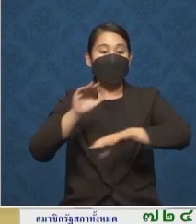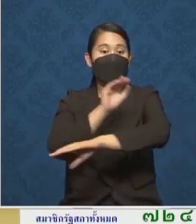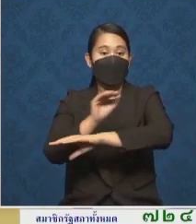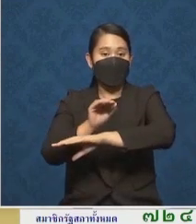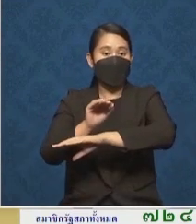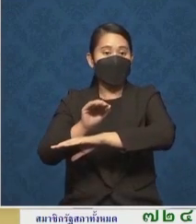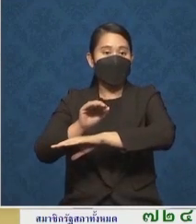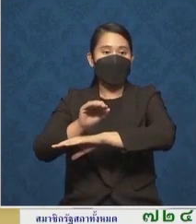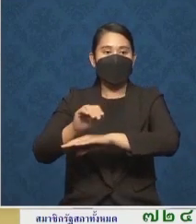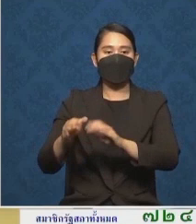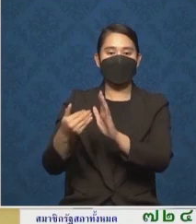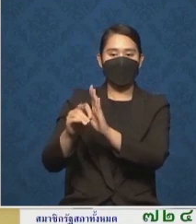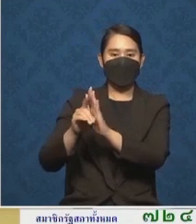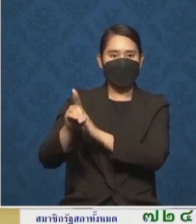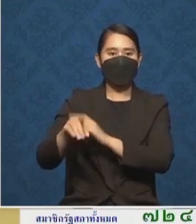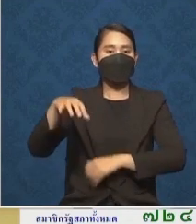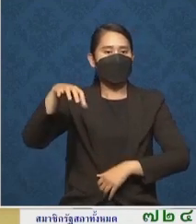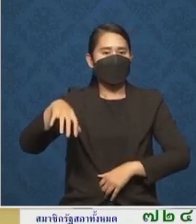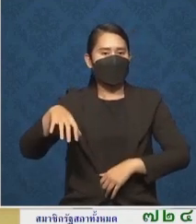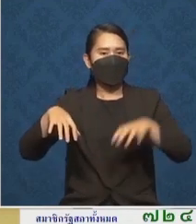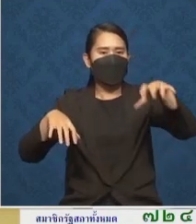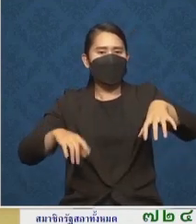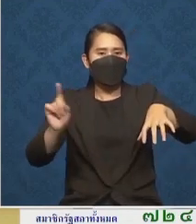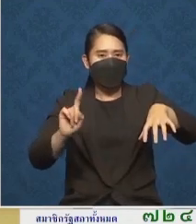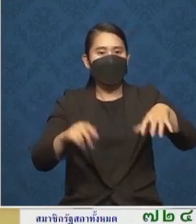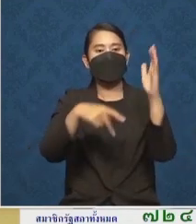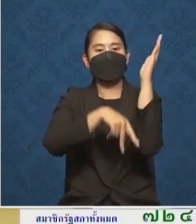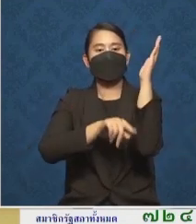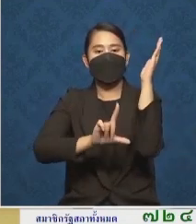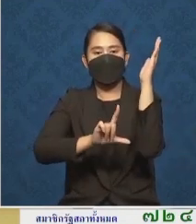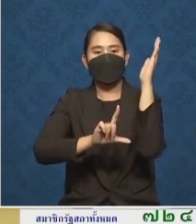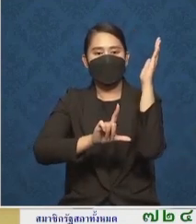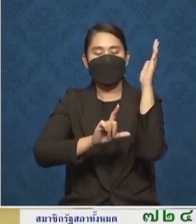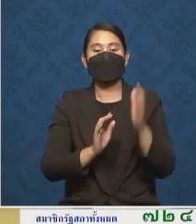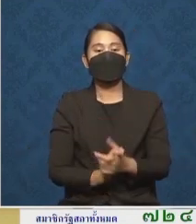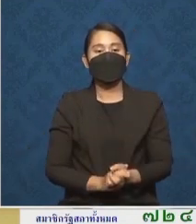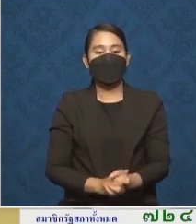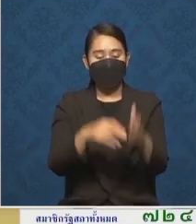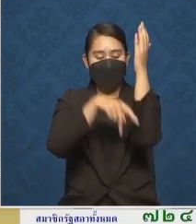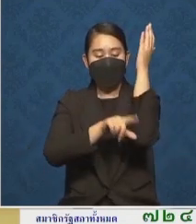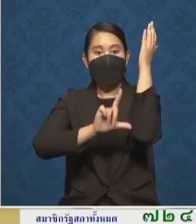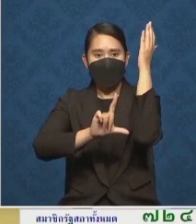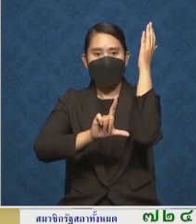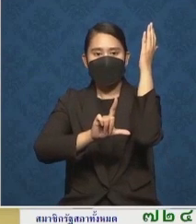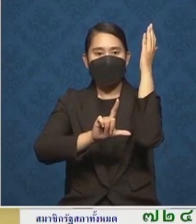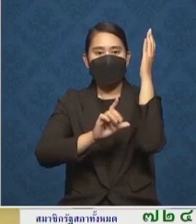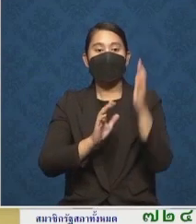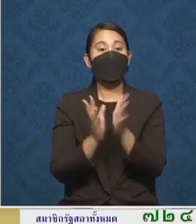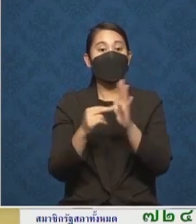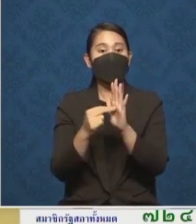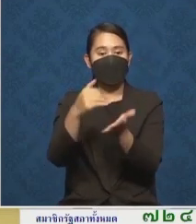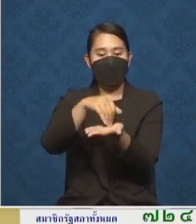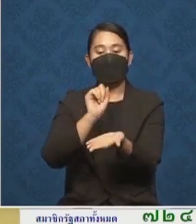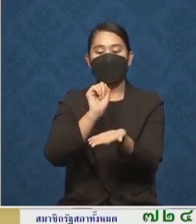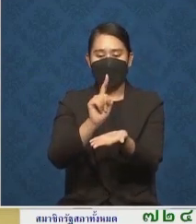่กวาอูตเภา อยู่ทไหนครับอยที่จงหวดพัททรุงครัพัทธรุงนั้นถือวาเป็นศูนยกลาง